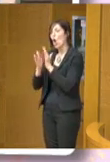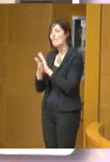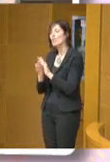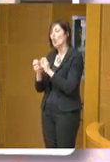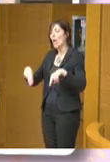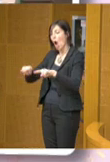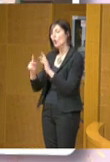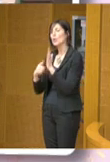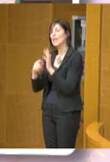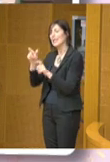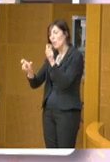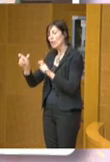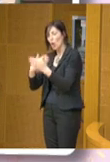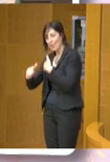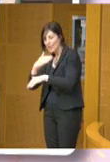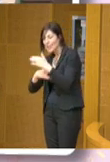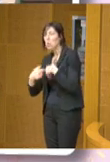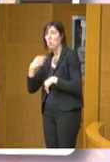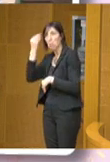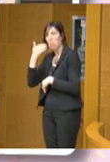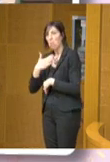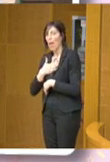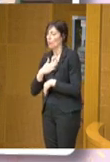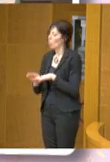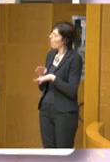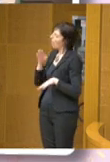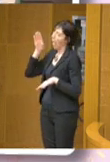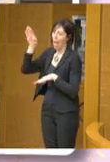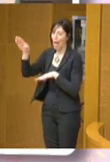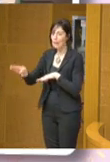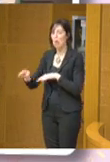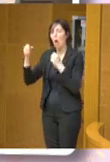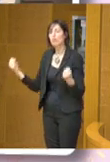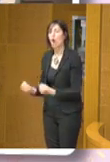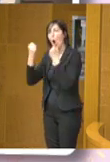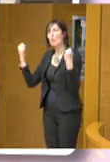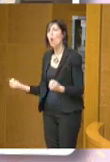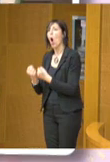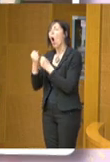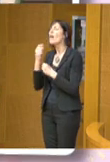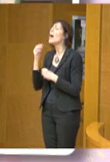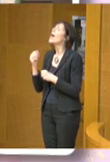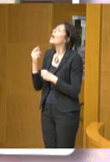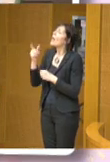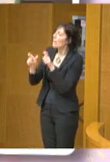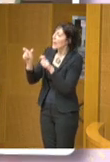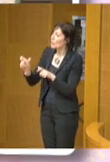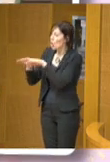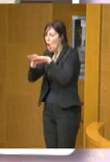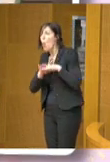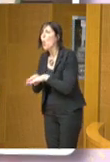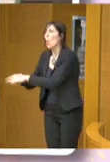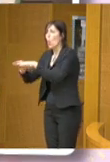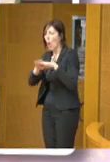dell'ONU sui diritti delle persone con disabilità è stato un grande passo avanti per promuovere l'uguaglianza delle persone nella società e